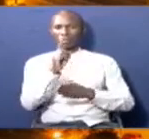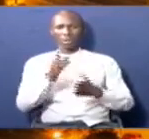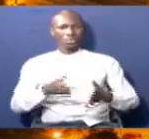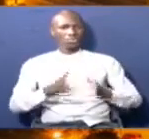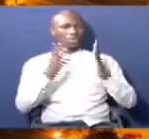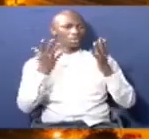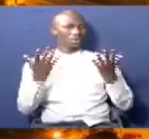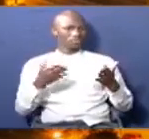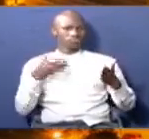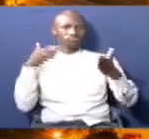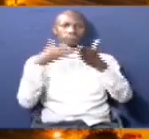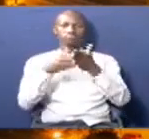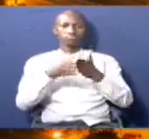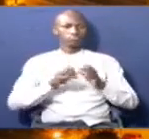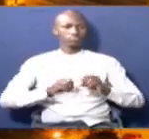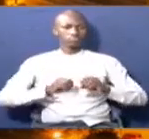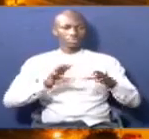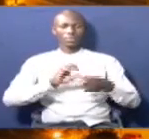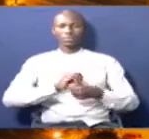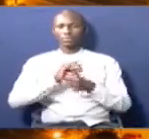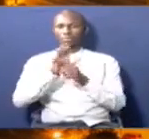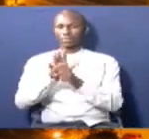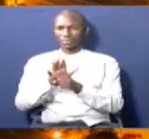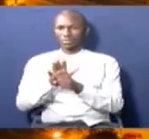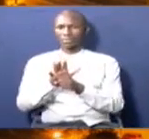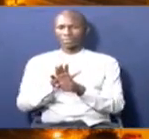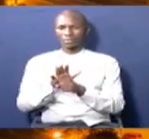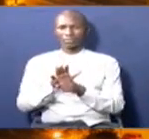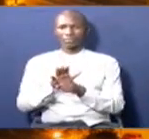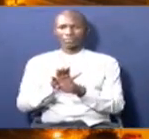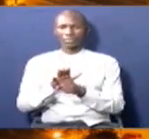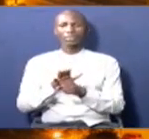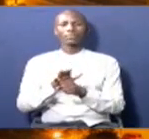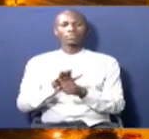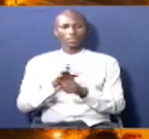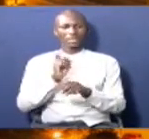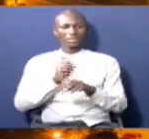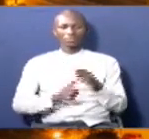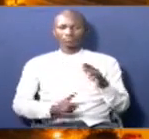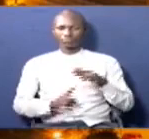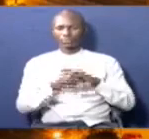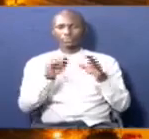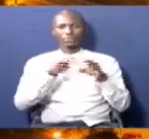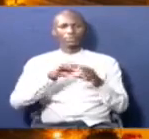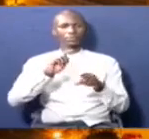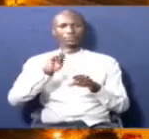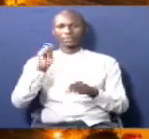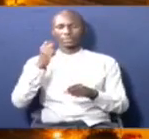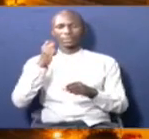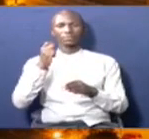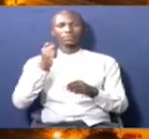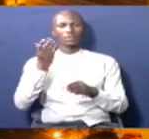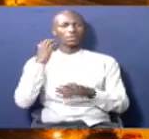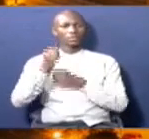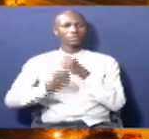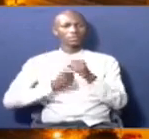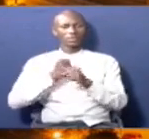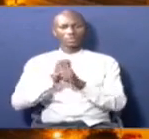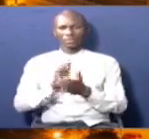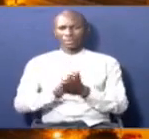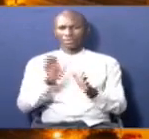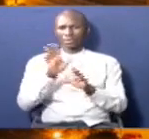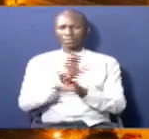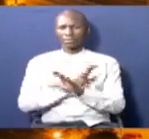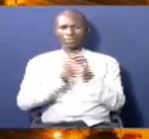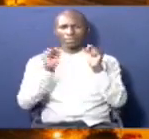imwe ya kusia kunyaika kwa wawu wa corona kumayela watonye lile vandi ya Kenya mwakani mudhelu.